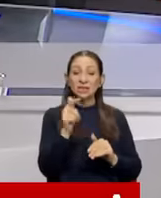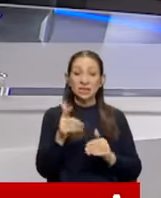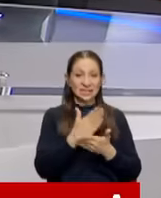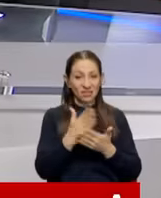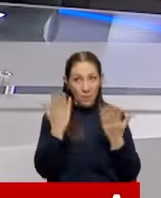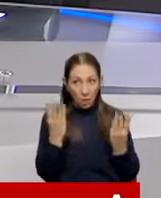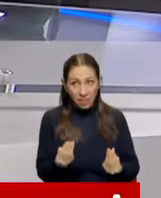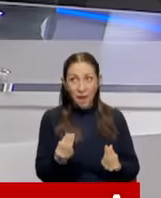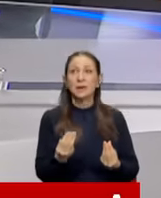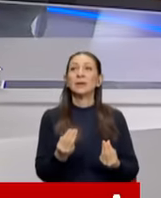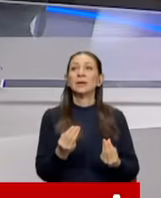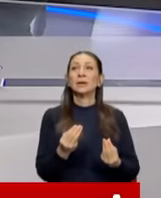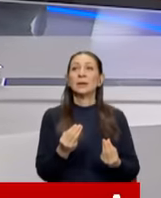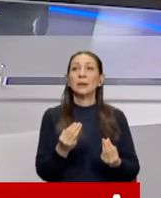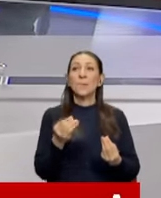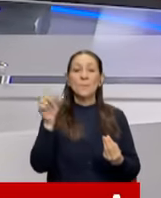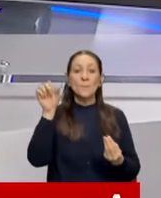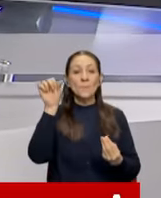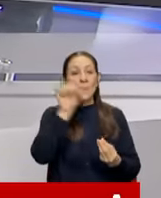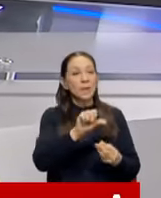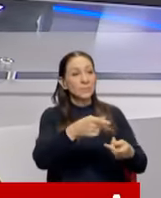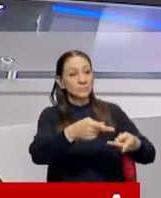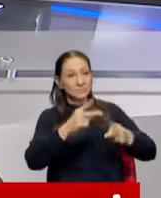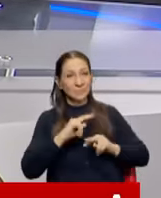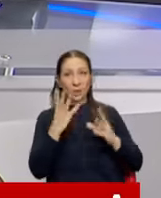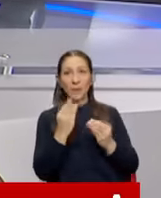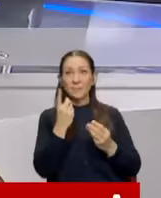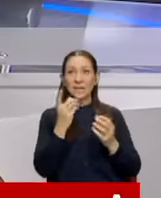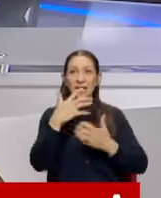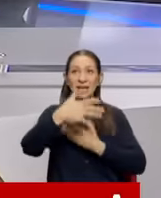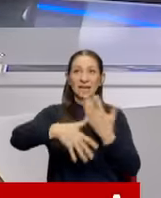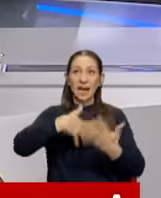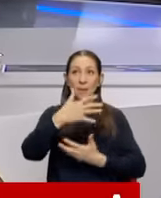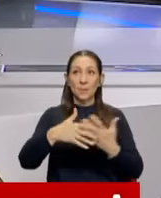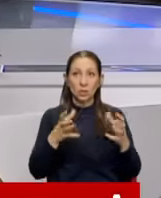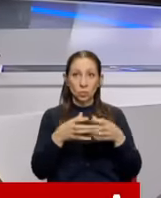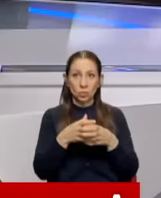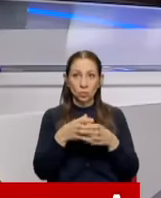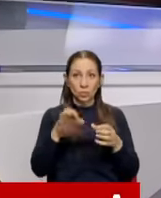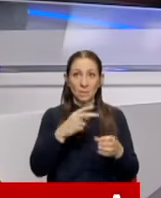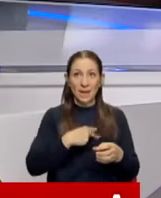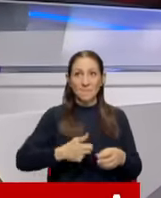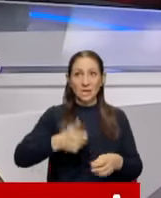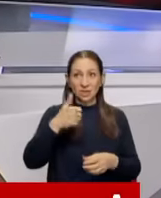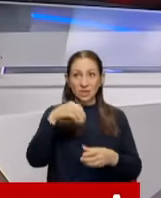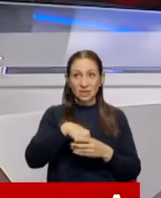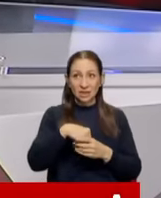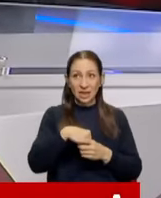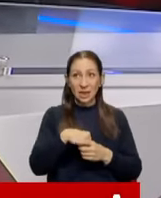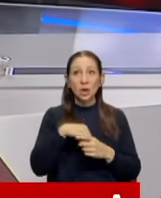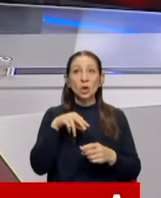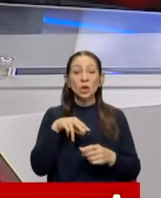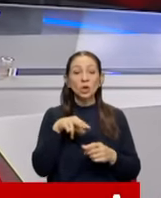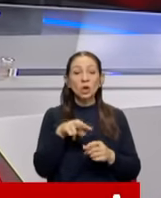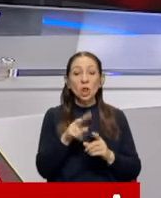devam edenler işte eee muhalif partilerden alınanlar şeklinde Tabii bir karma grubuz Şu anda belediye başkanları içinde yol